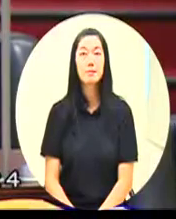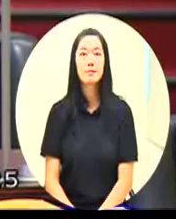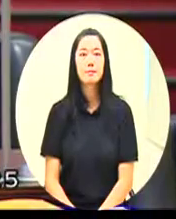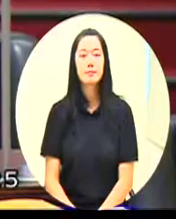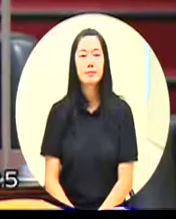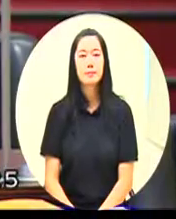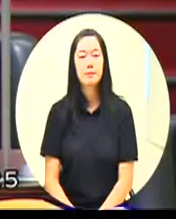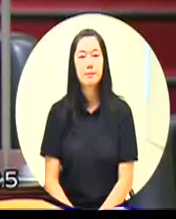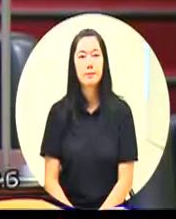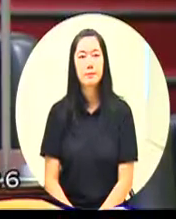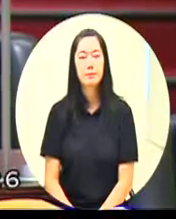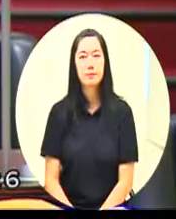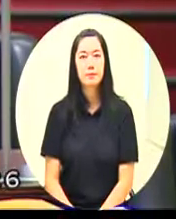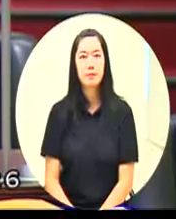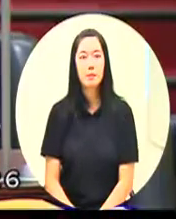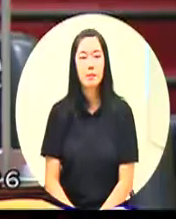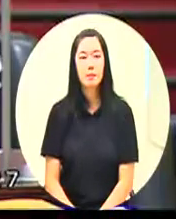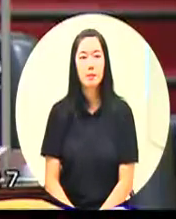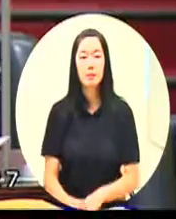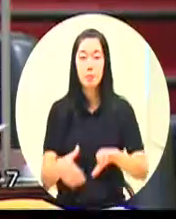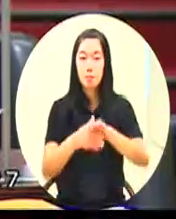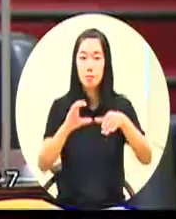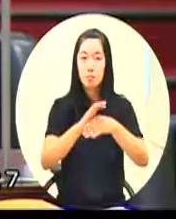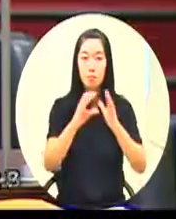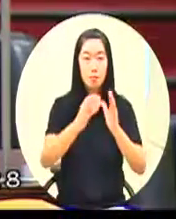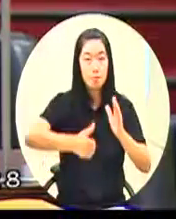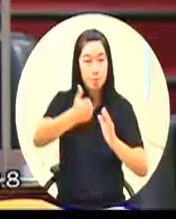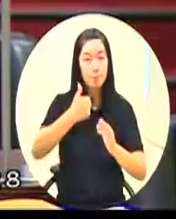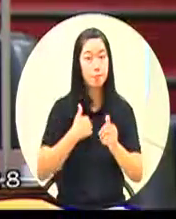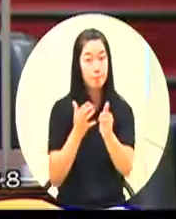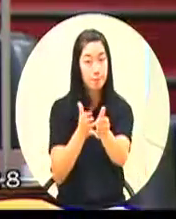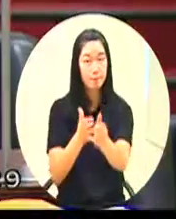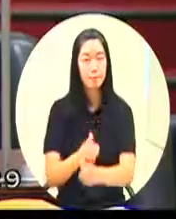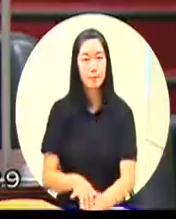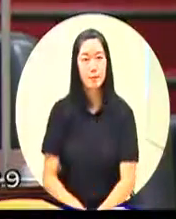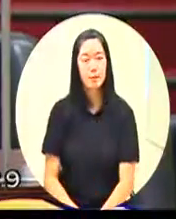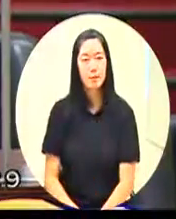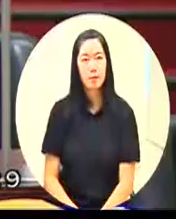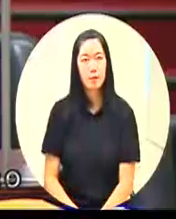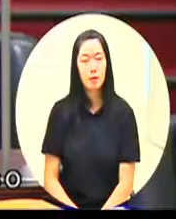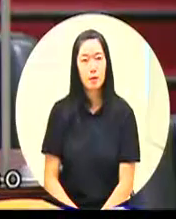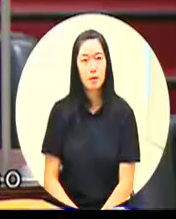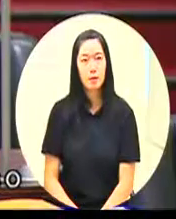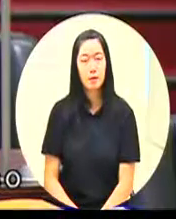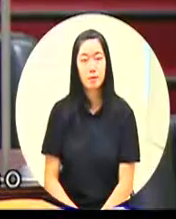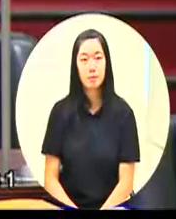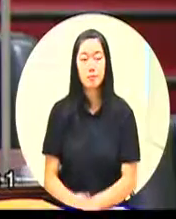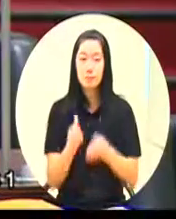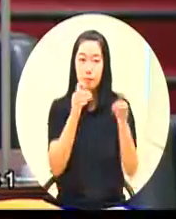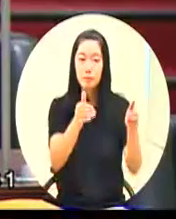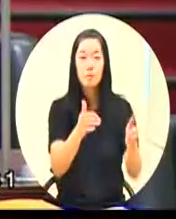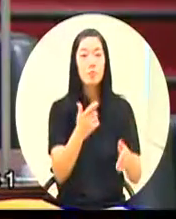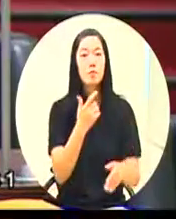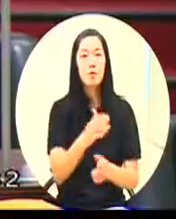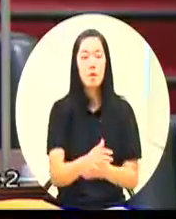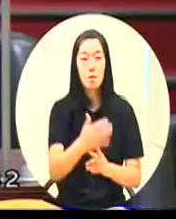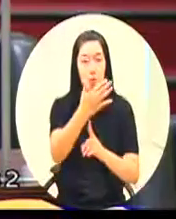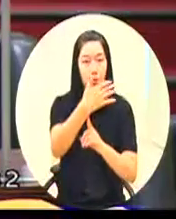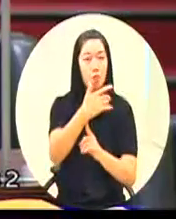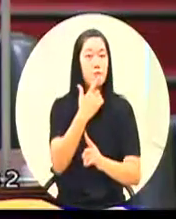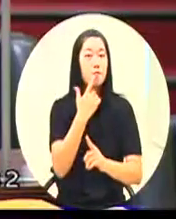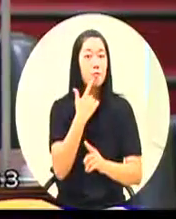那个文化局长哈，我不晓得。你对我们奇美的文化建设，你有没有什么理